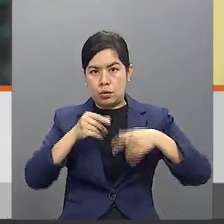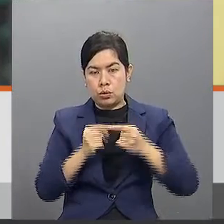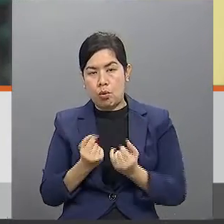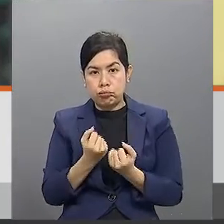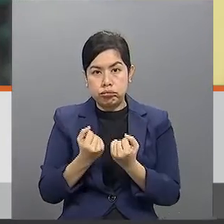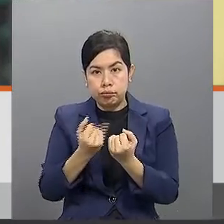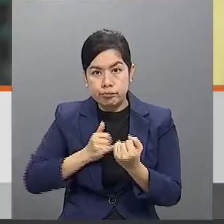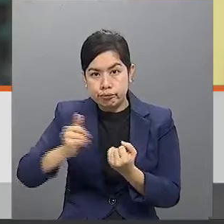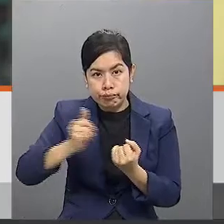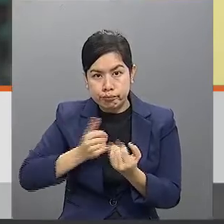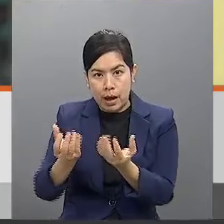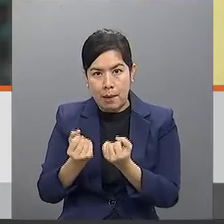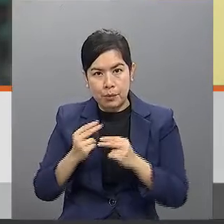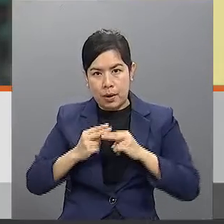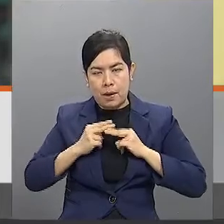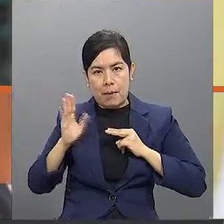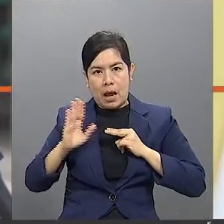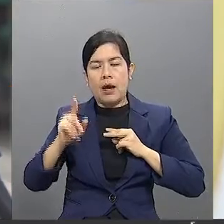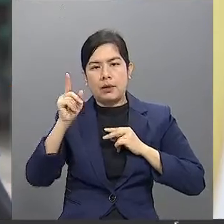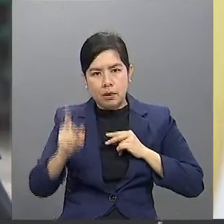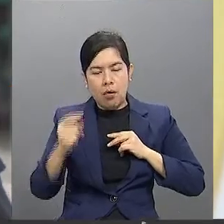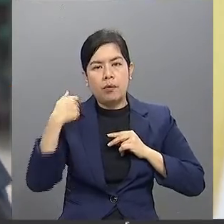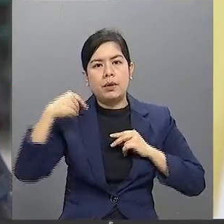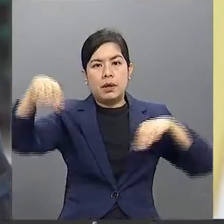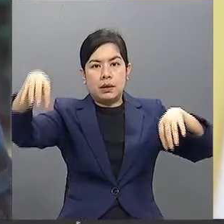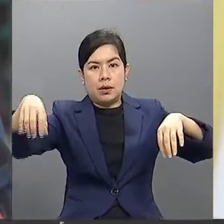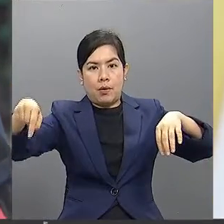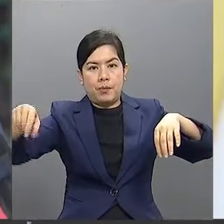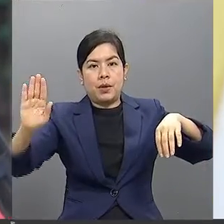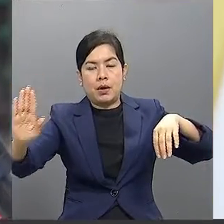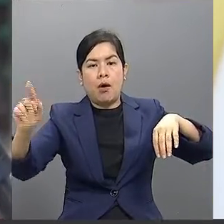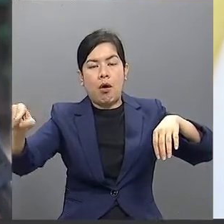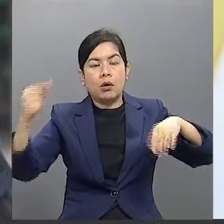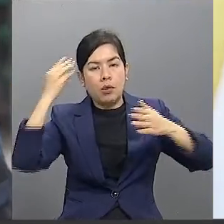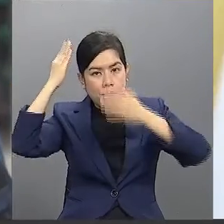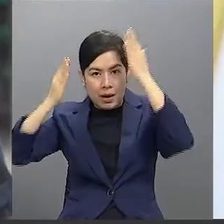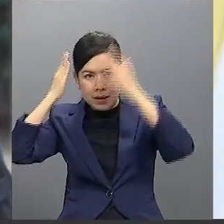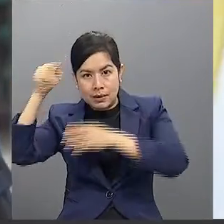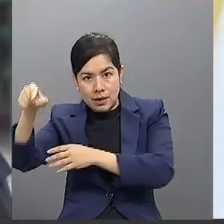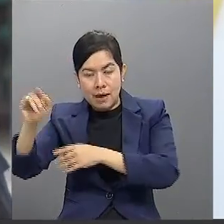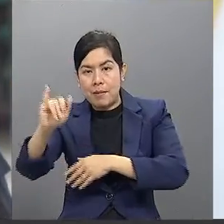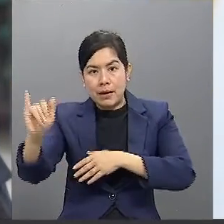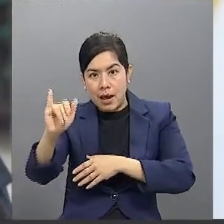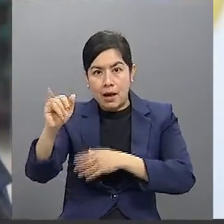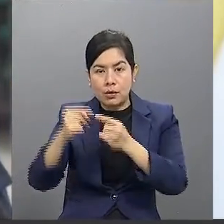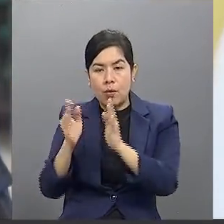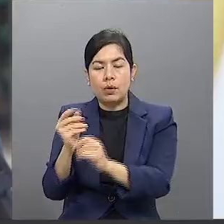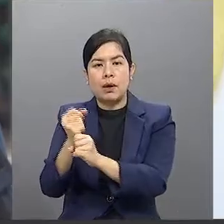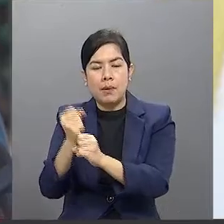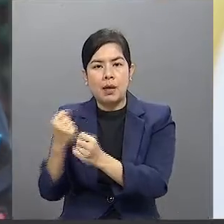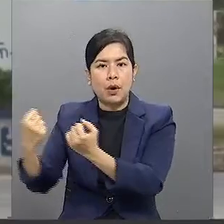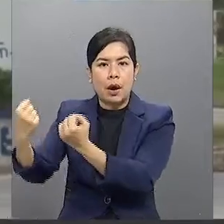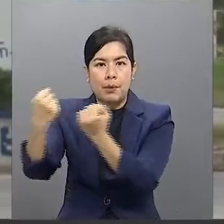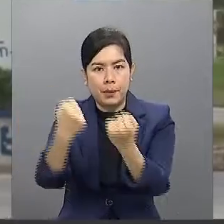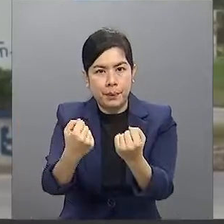งชายแดนใดในมาเลเซียหนึ่งระหว่างญาติขับมาให้หรือว่าเจ้าที่ของมาเลเซียขับมาให้เราแล้วก็เราก็เปลี่ยนน